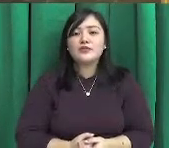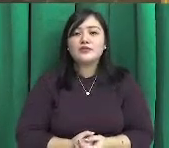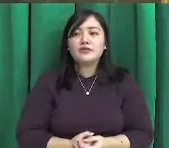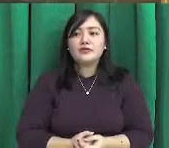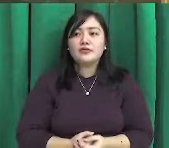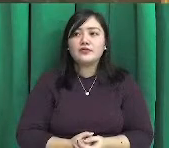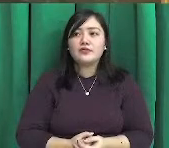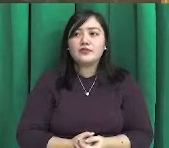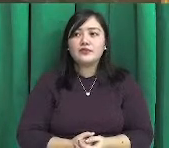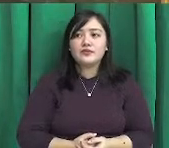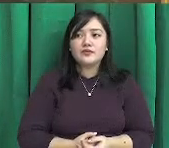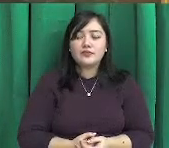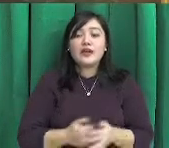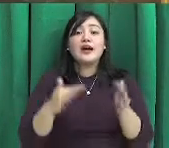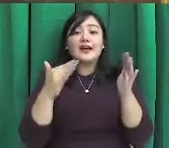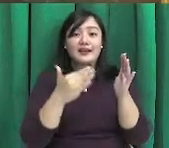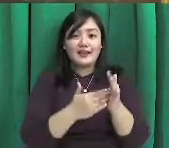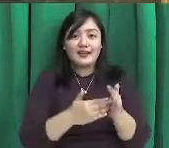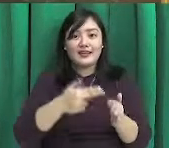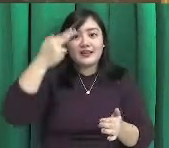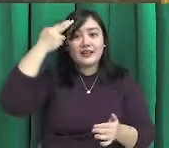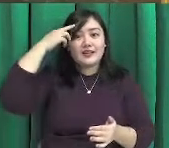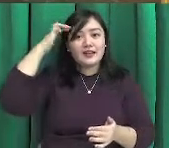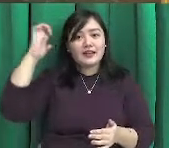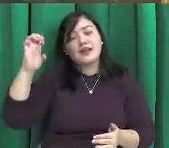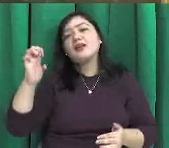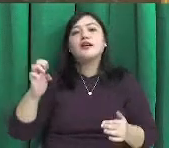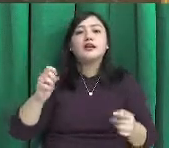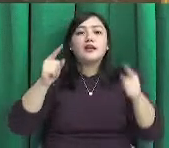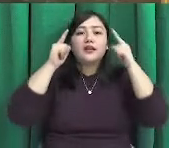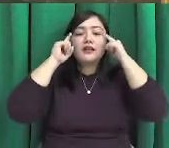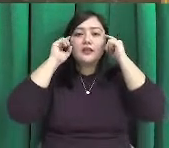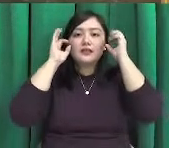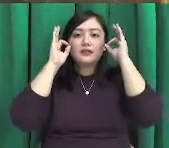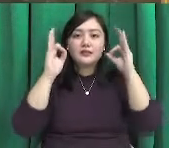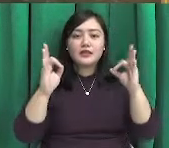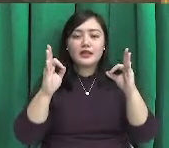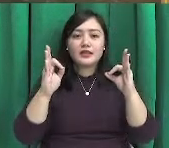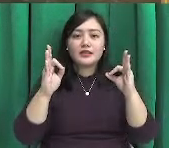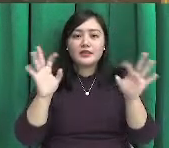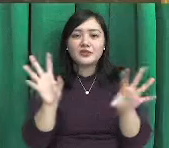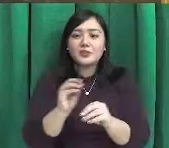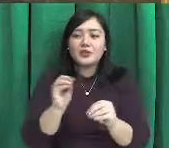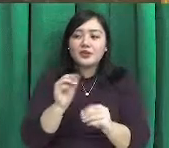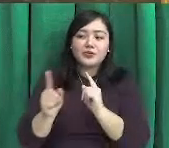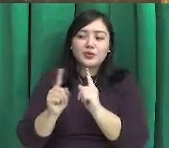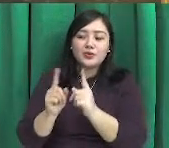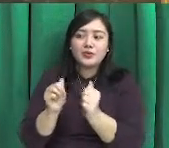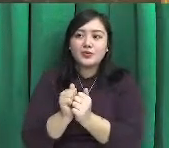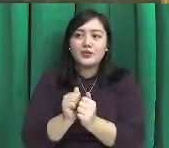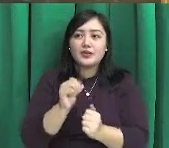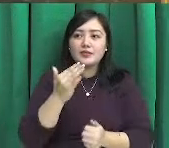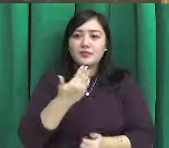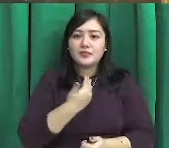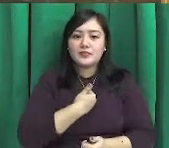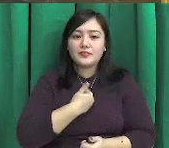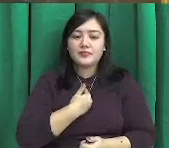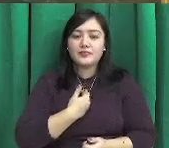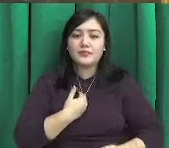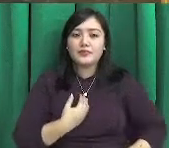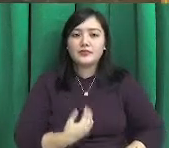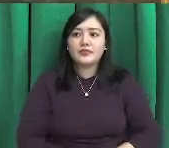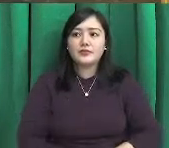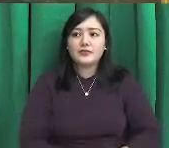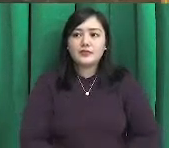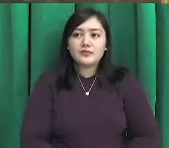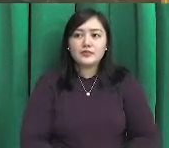Nag-decide po siya again without consulting me. Sinabi niya, kinonsult niya daw ako. Yes, sabi ko.